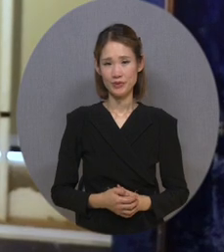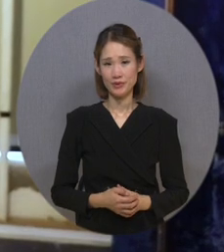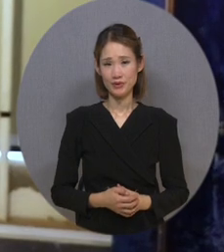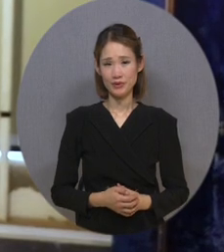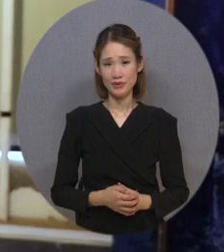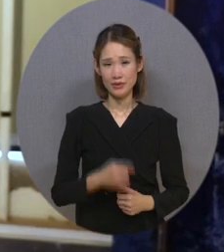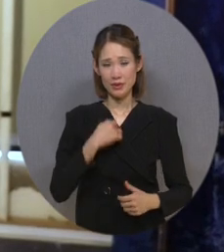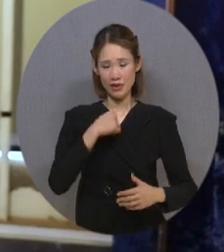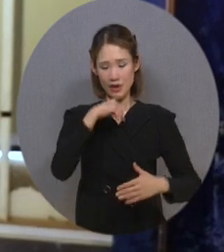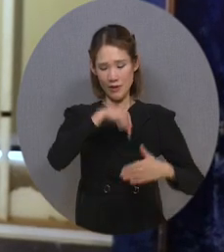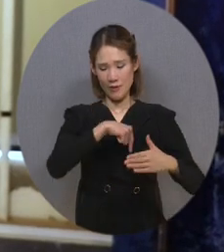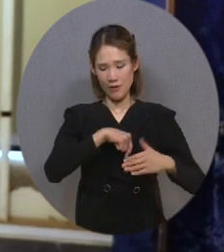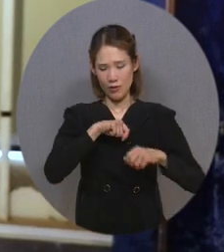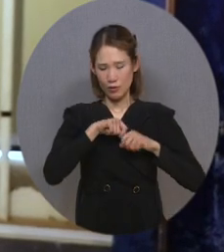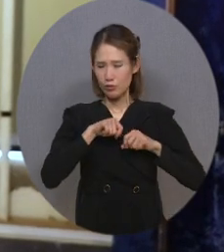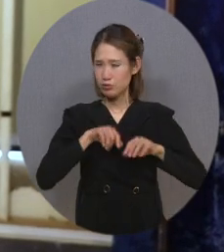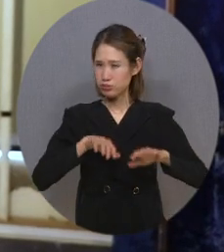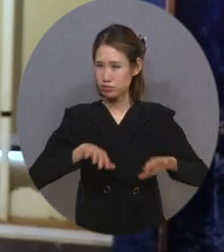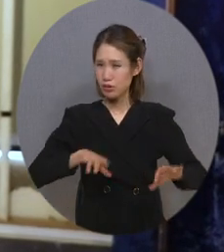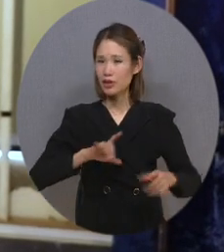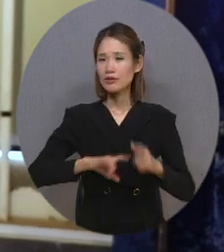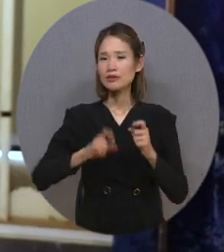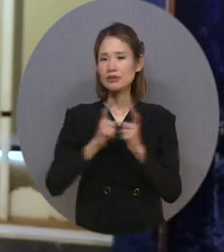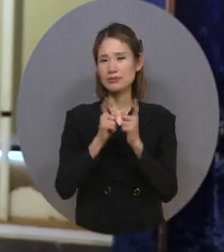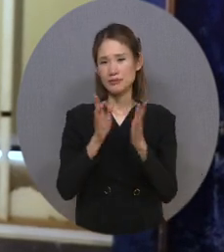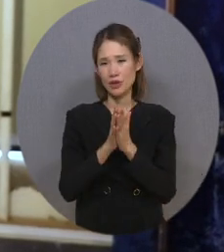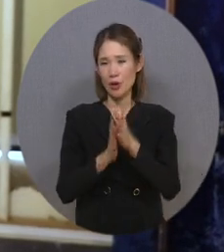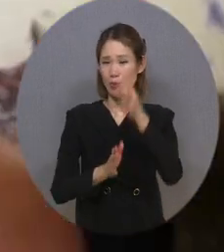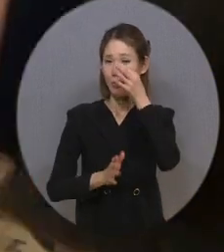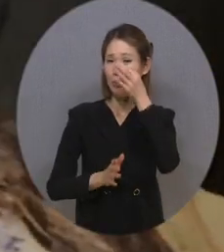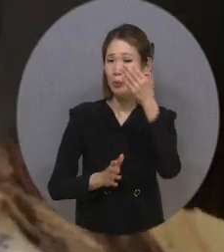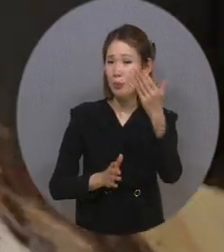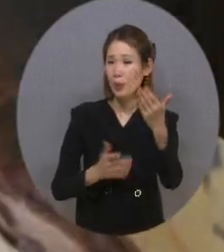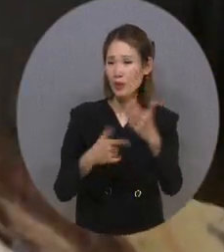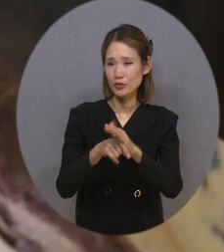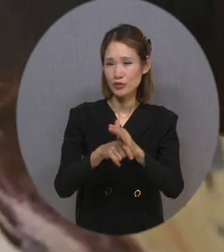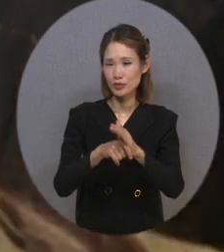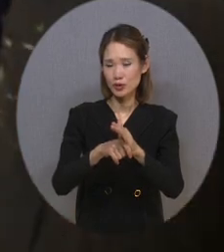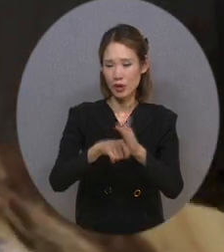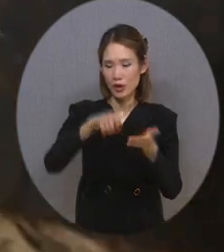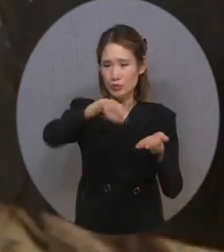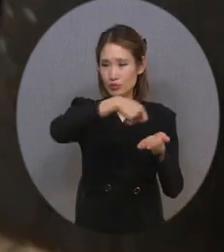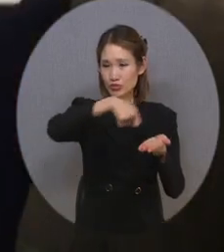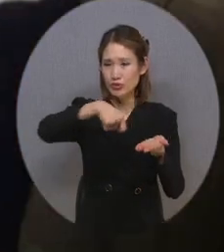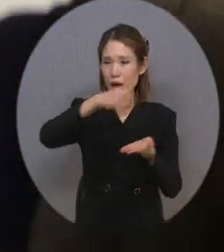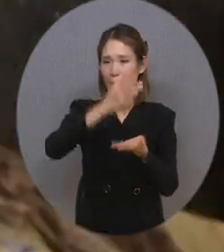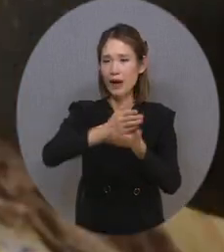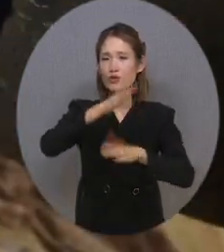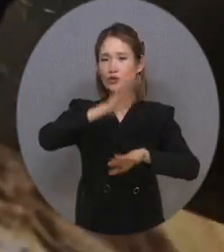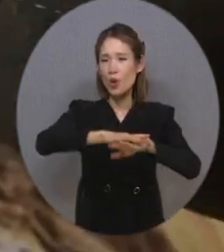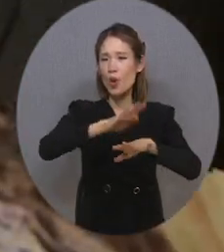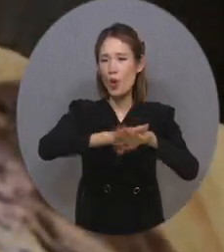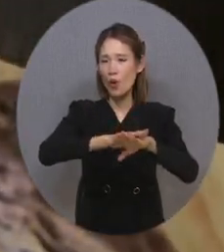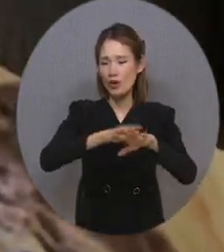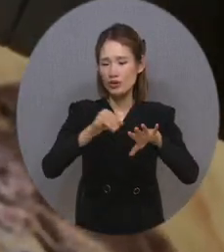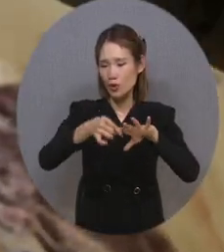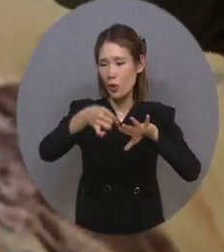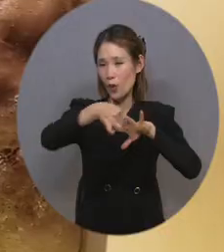작가는 내면의 울림을 좀 더 직접적으로 나타내고자 붓이 아닌 손가락과 손으로 그려